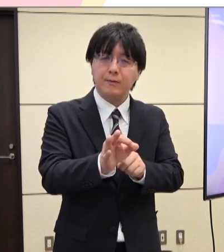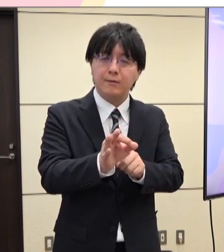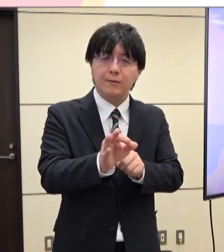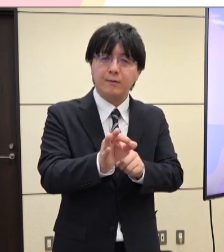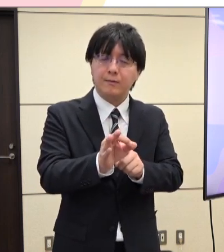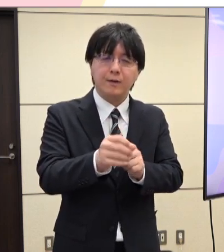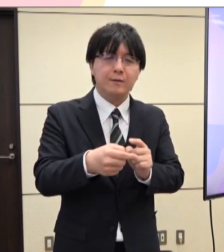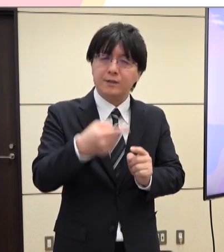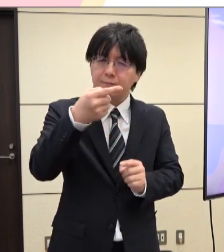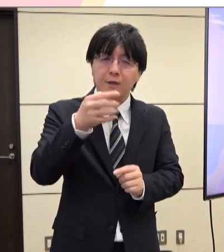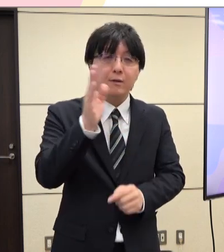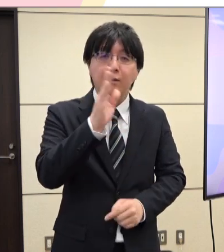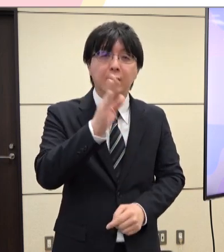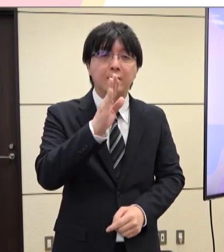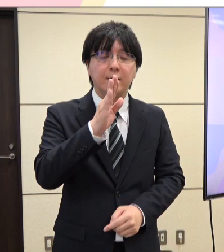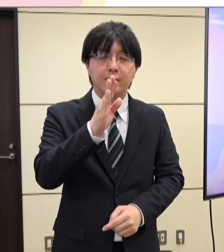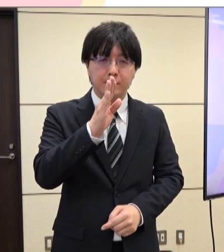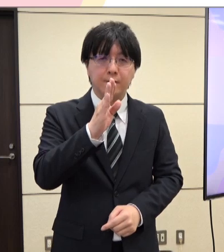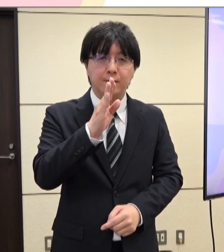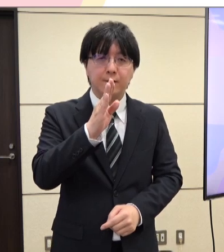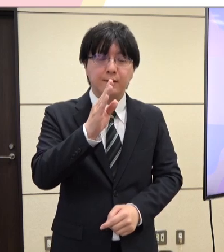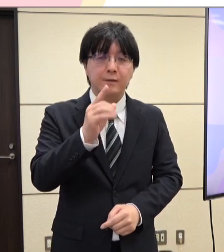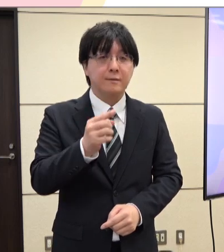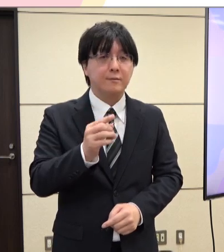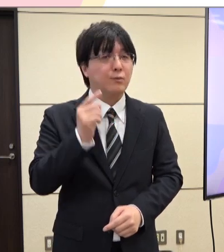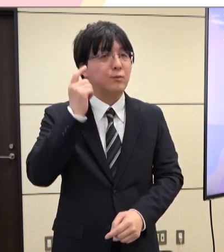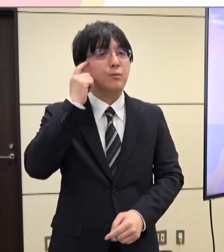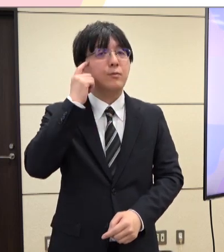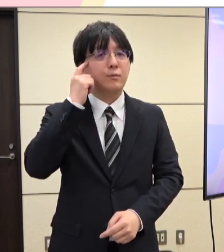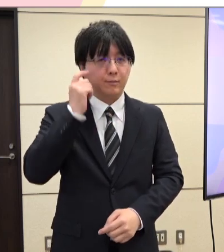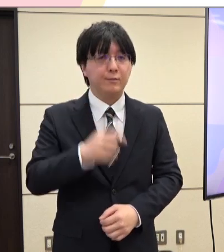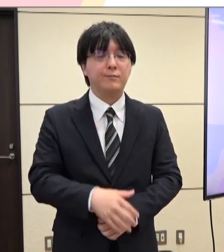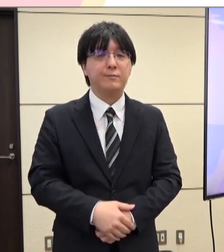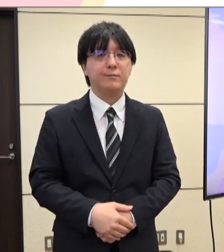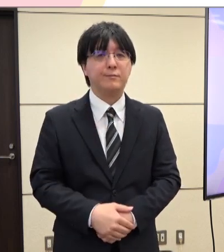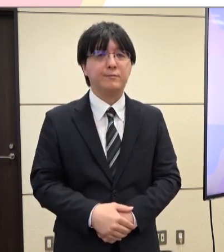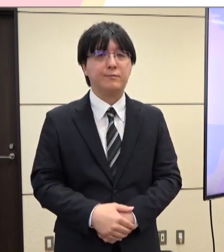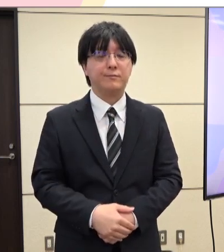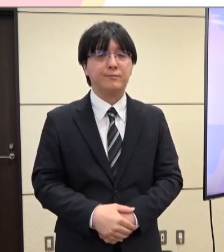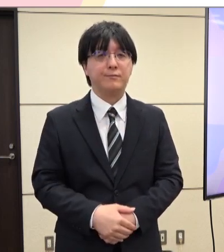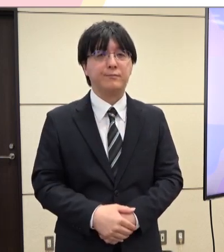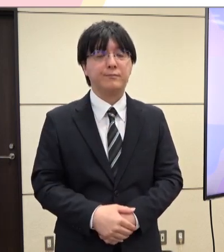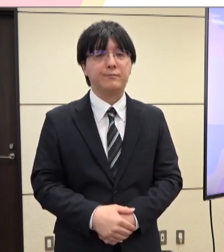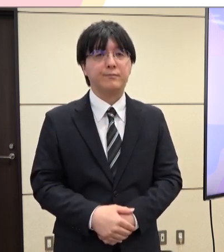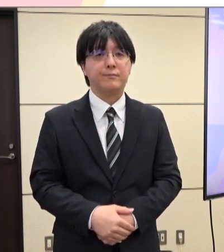2の次かぐらいかなと、あるいは一番ではないんだろうとは考えています。